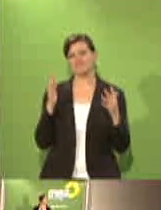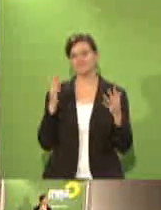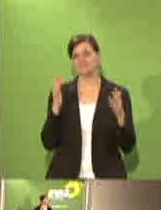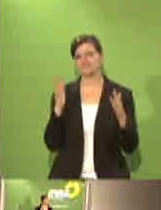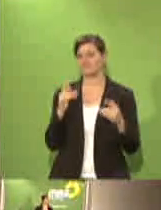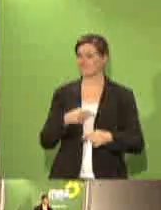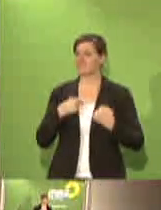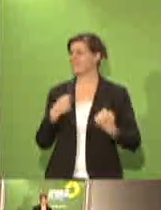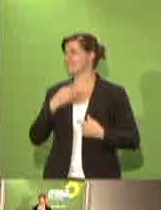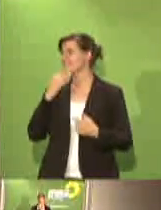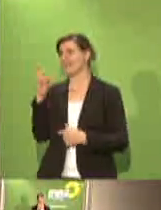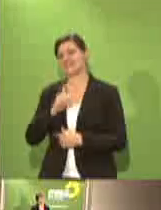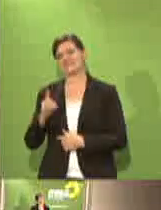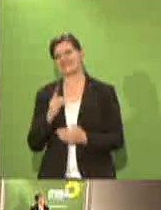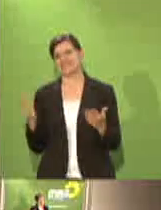Als nächster